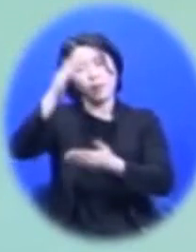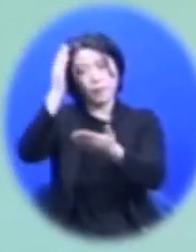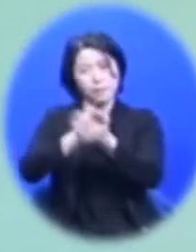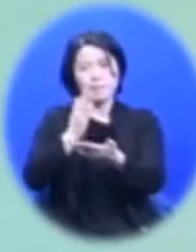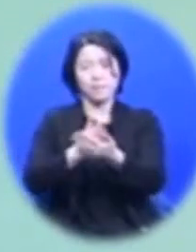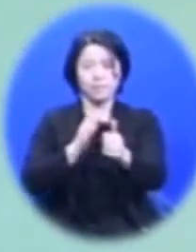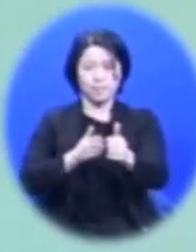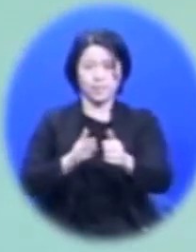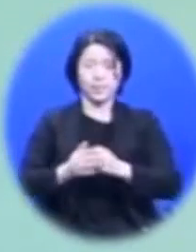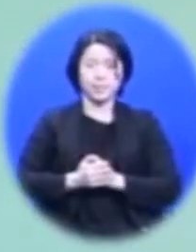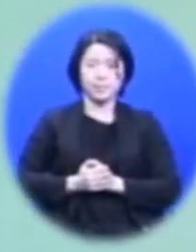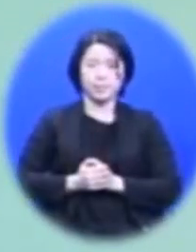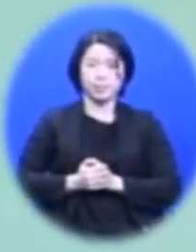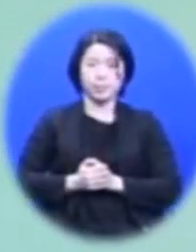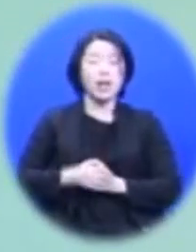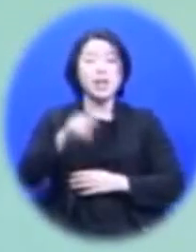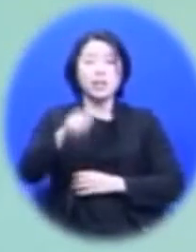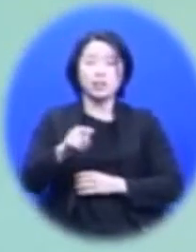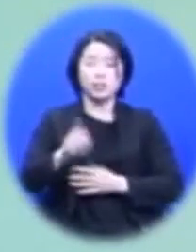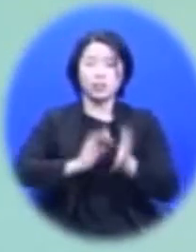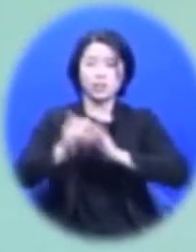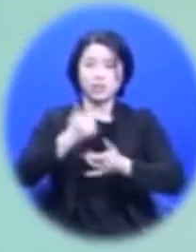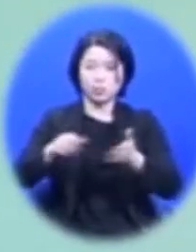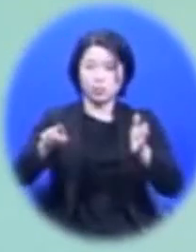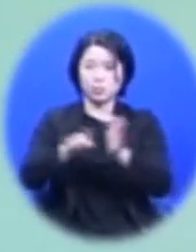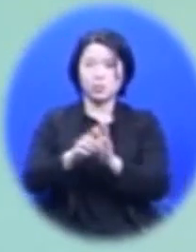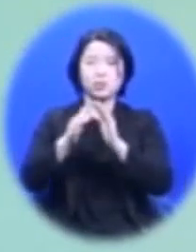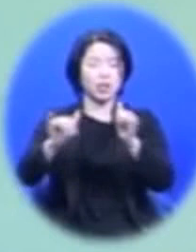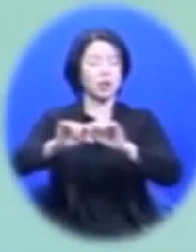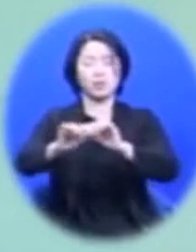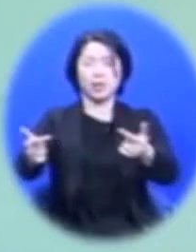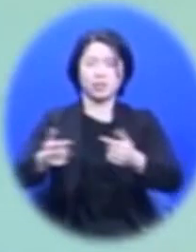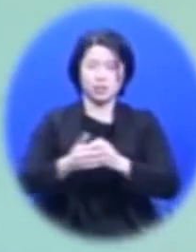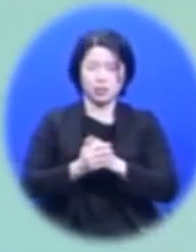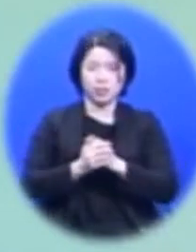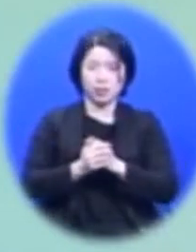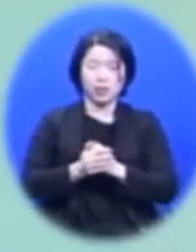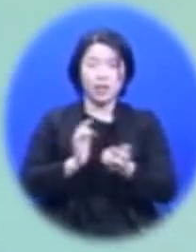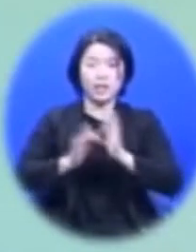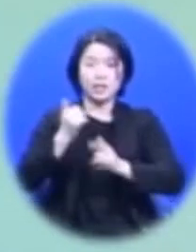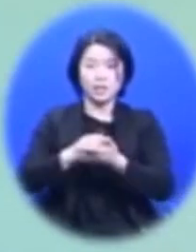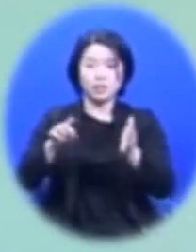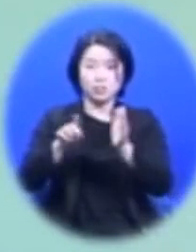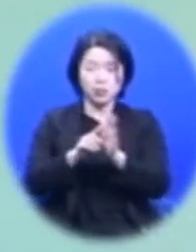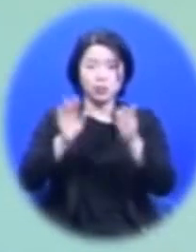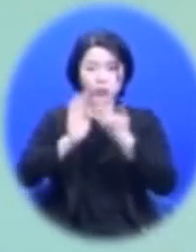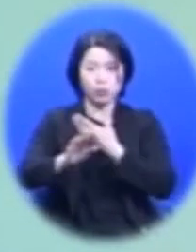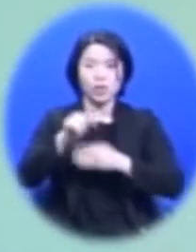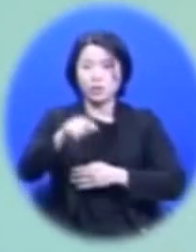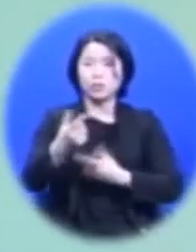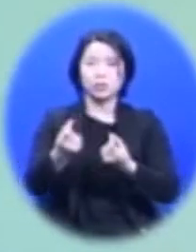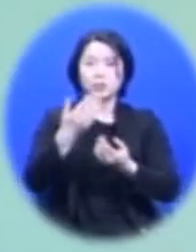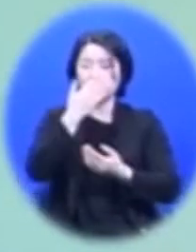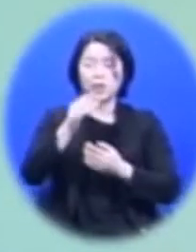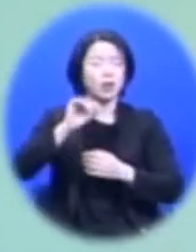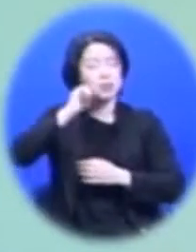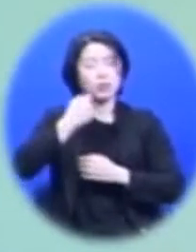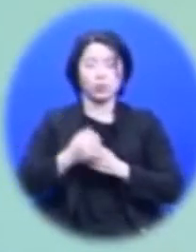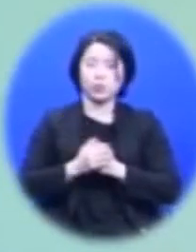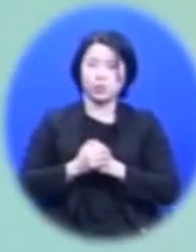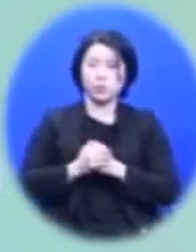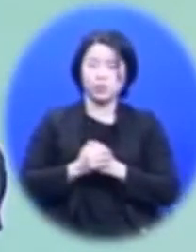말라. 그런데 예수 믿는 사람 아니라 예수를 믿고도 그렇게 할 수가 없단 말입니다.